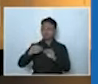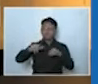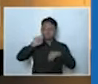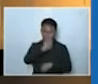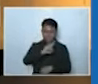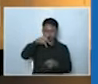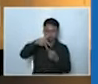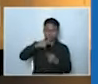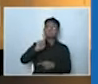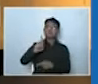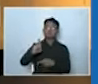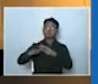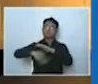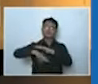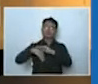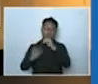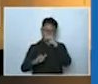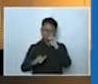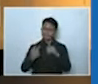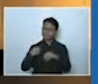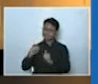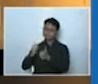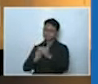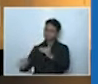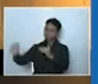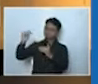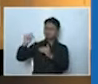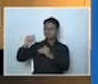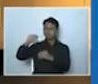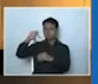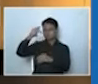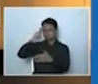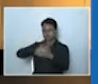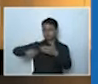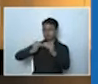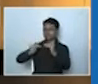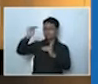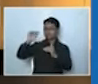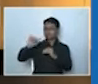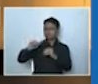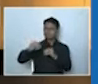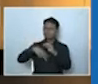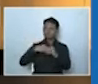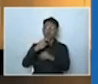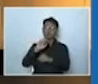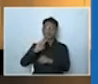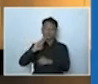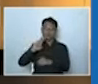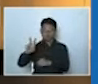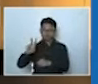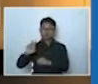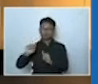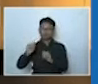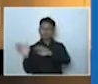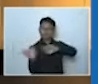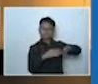masyarakat untuk melihat kandidat Bagaimana membawa misi dan visi satu nyata lebih baik daripada